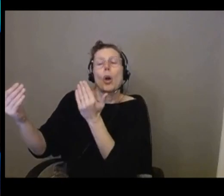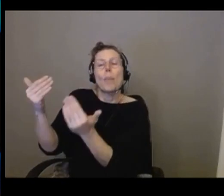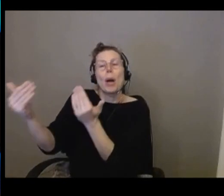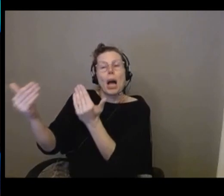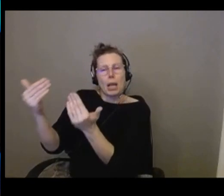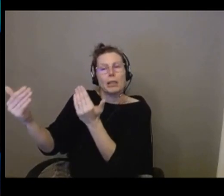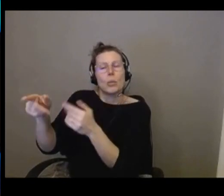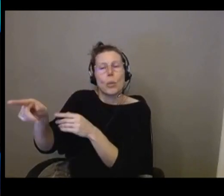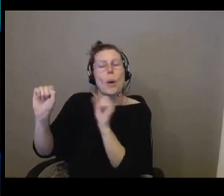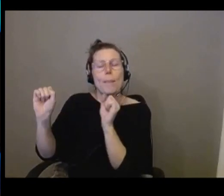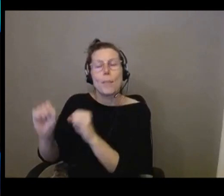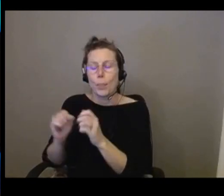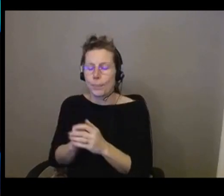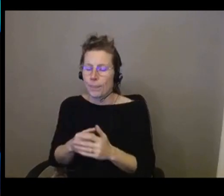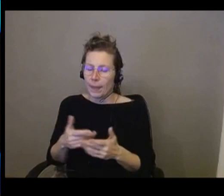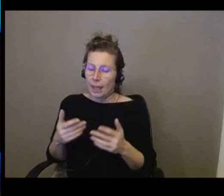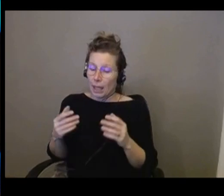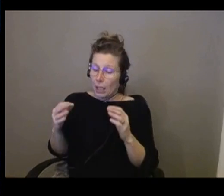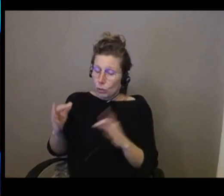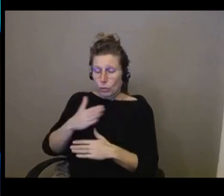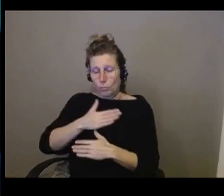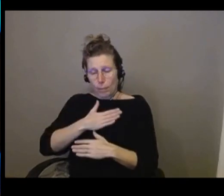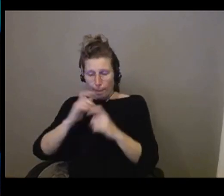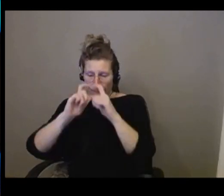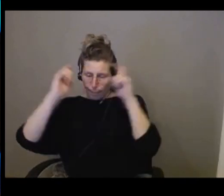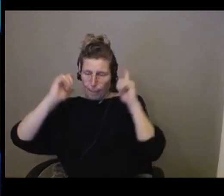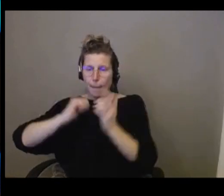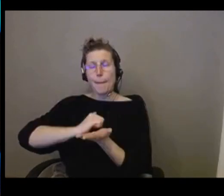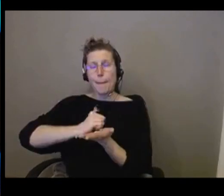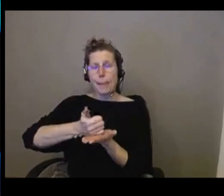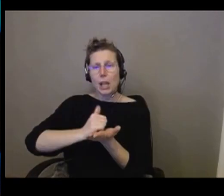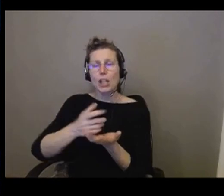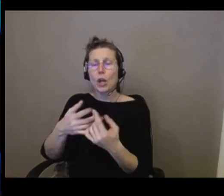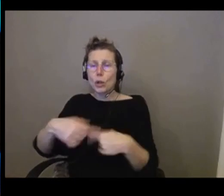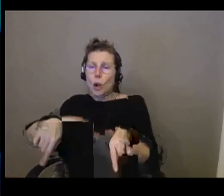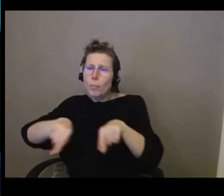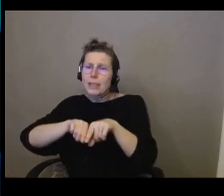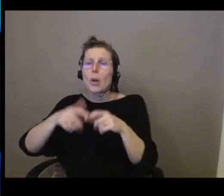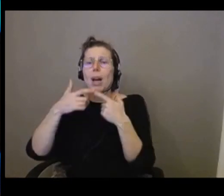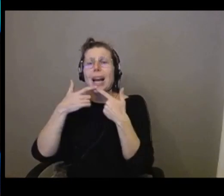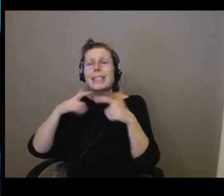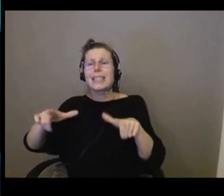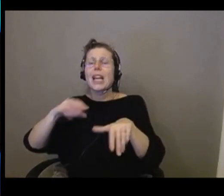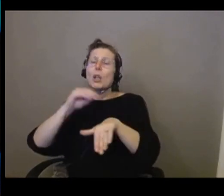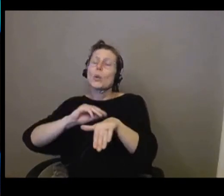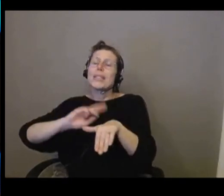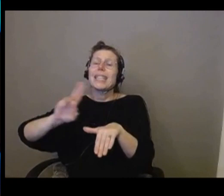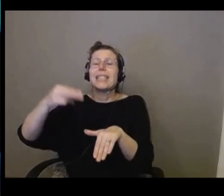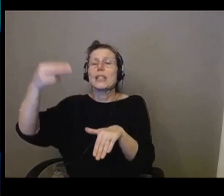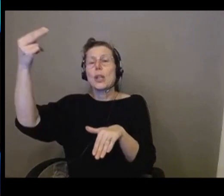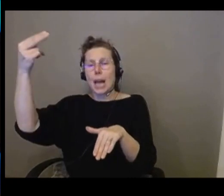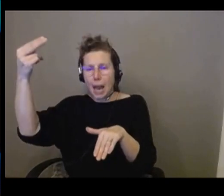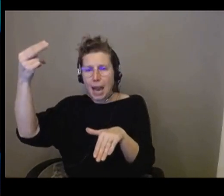que pilote de la commission accessibilité du Conseil national consultatif des personnes handicapées, supervisé par Jérémy Borrois,